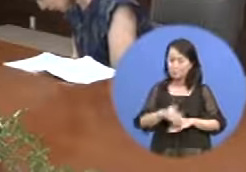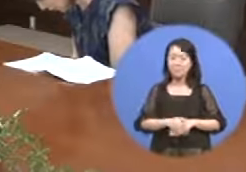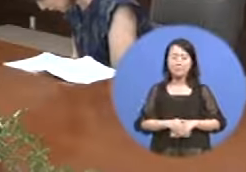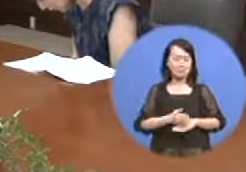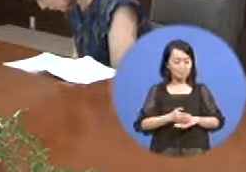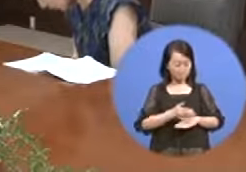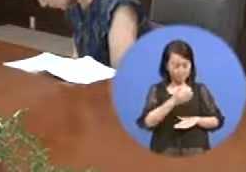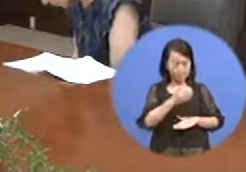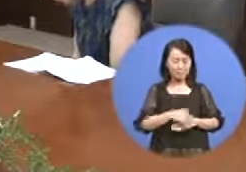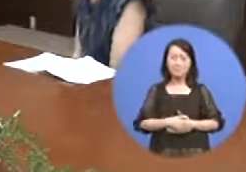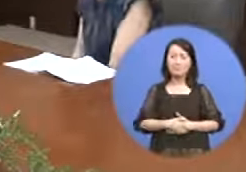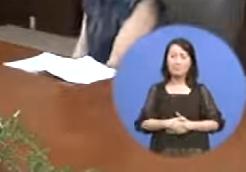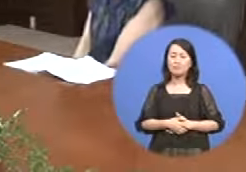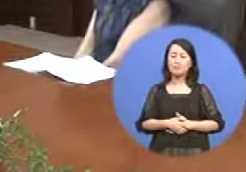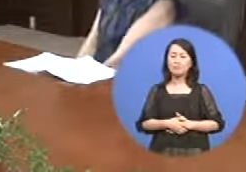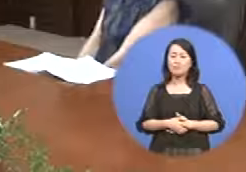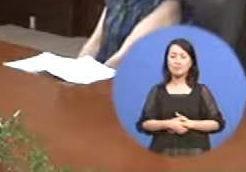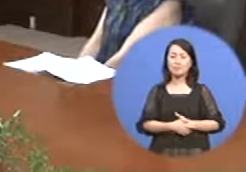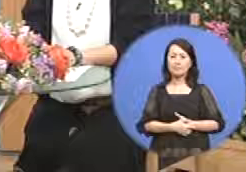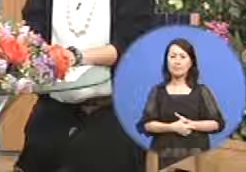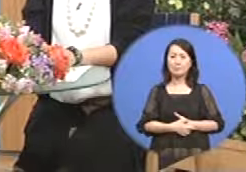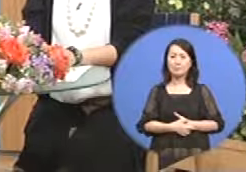はい、